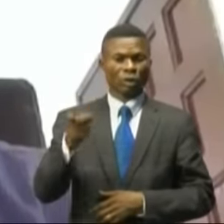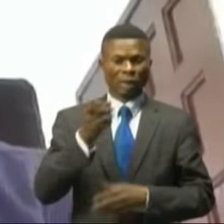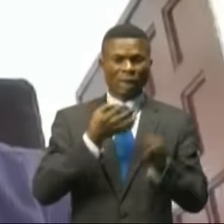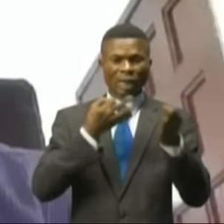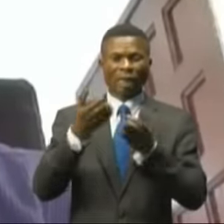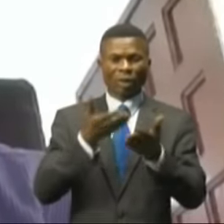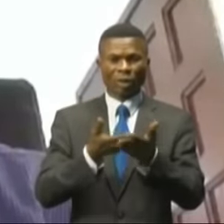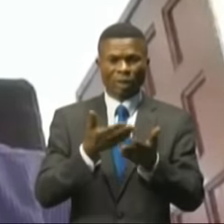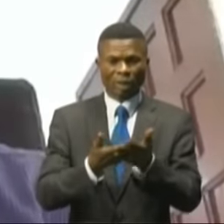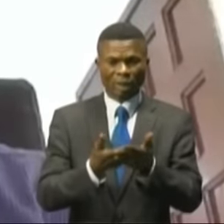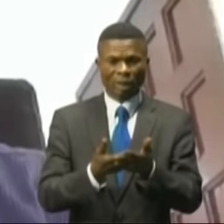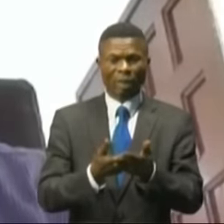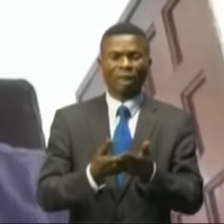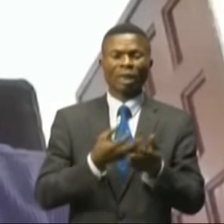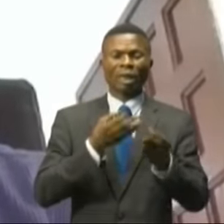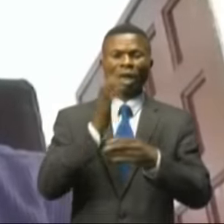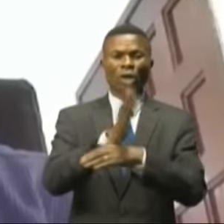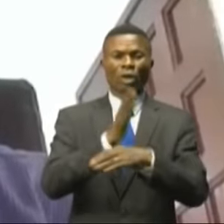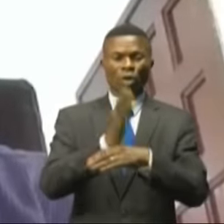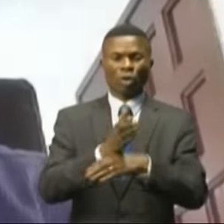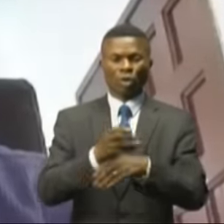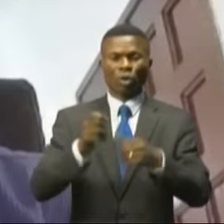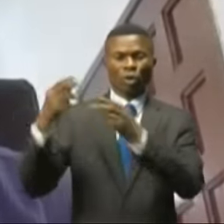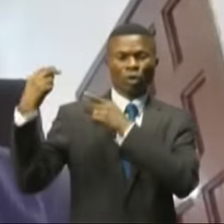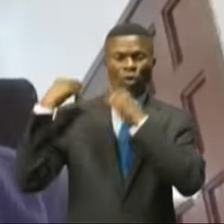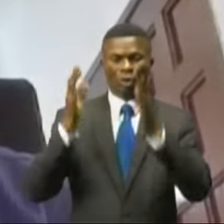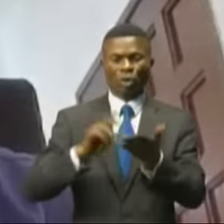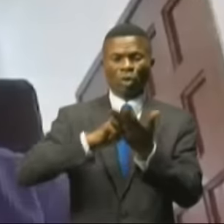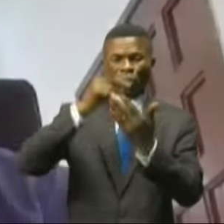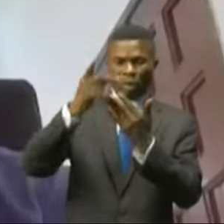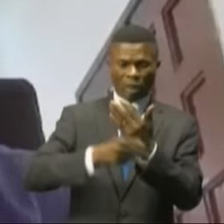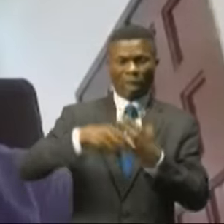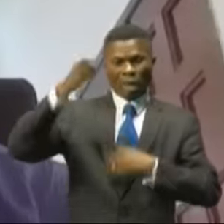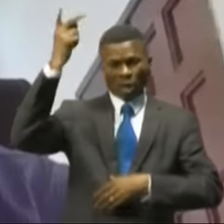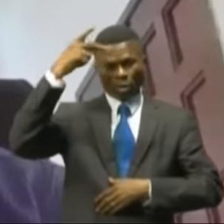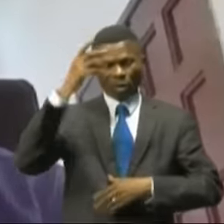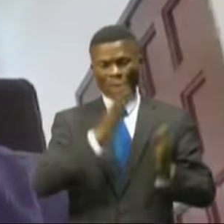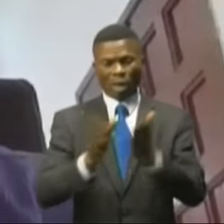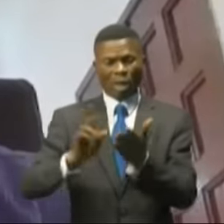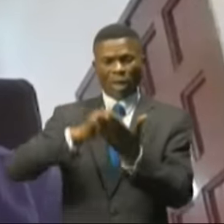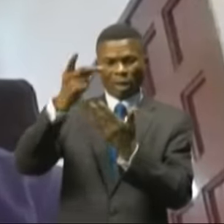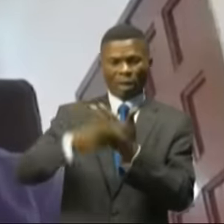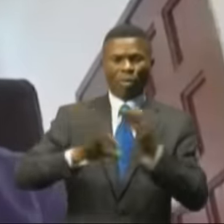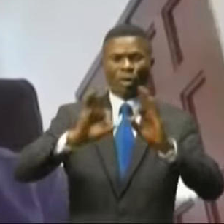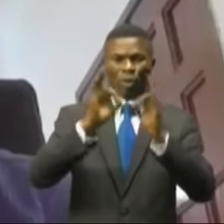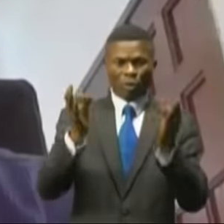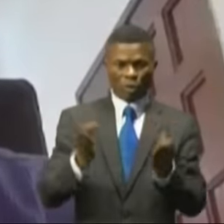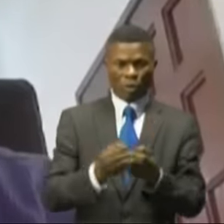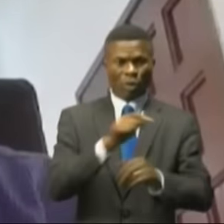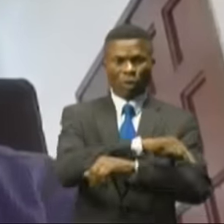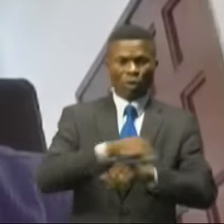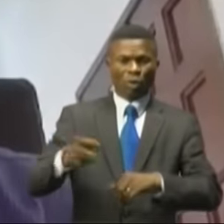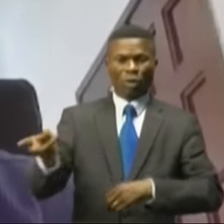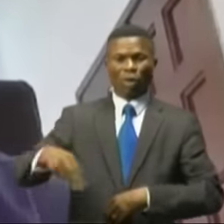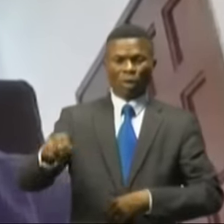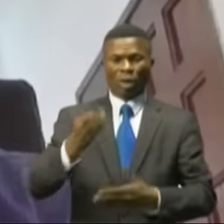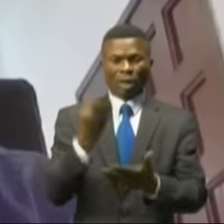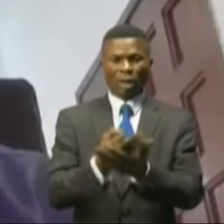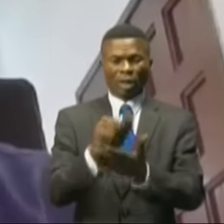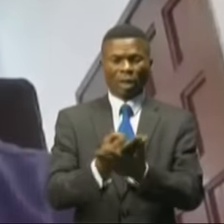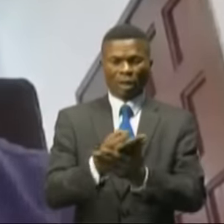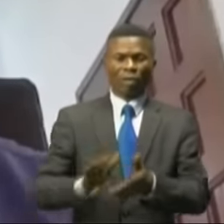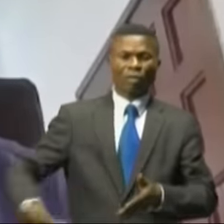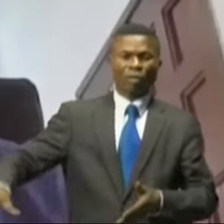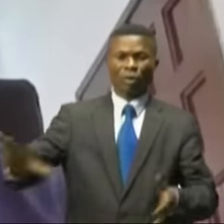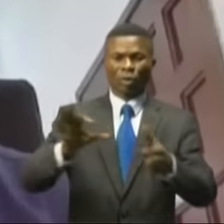Asmani, conseiller régional chargé des programmes et politiques de planification familiale au bureau régional du Fonds des Nations Unies